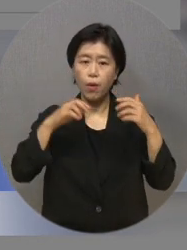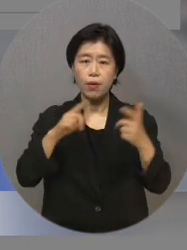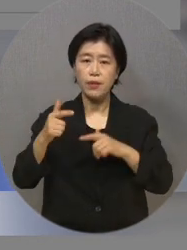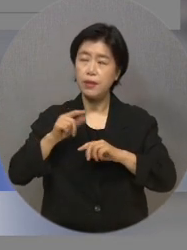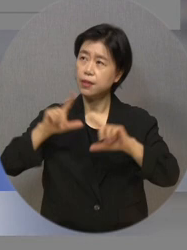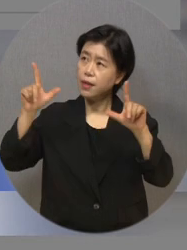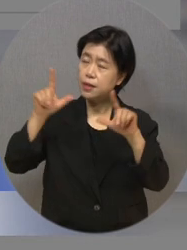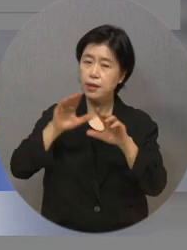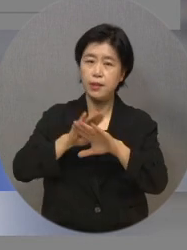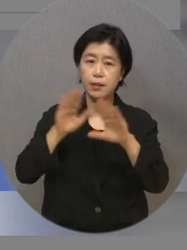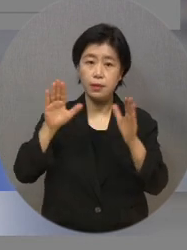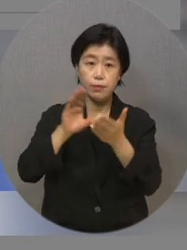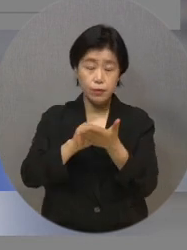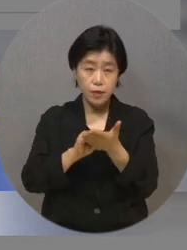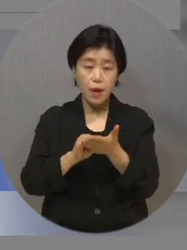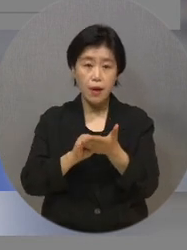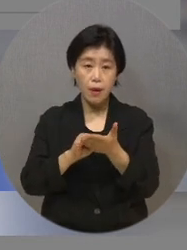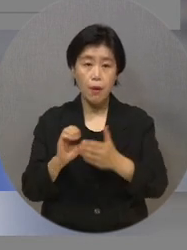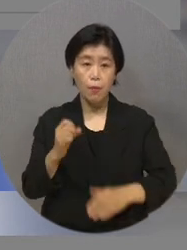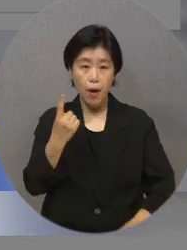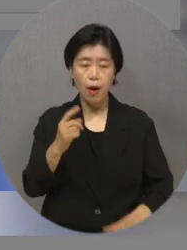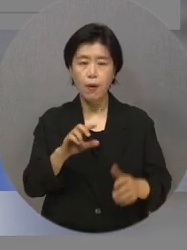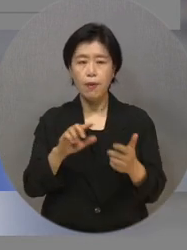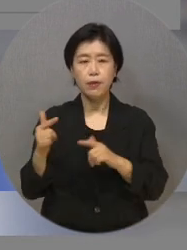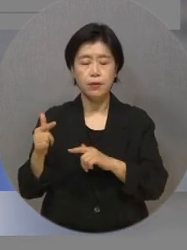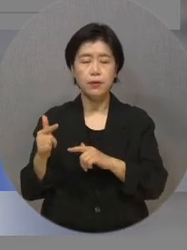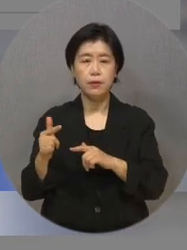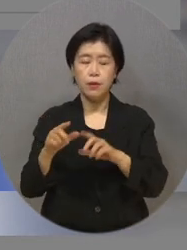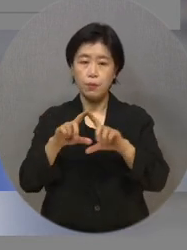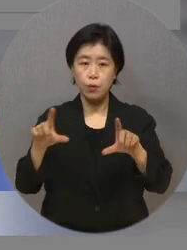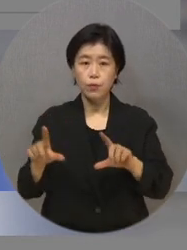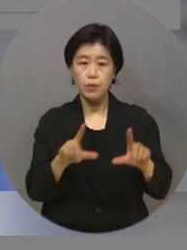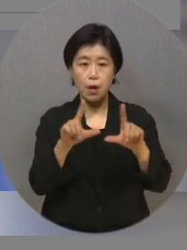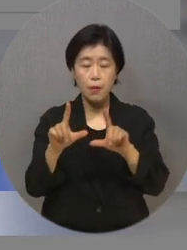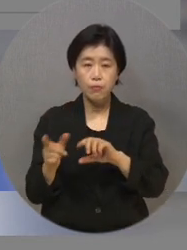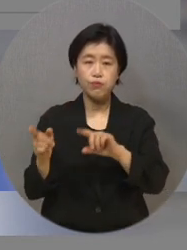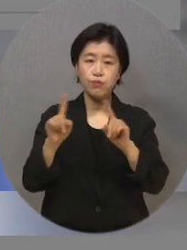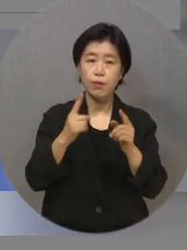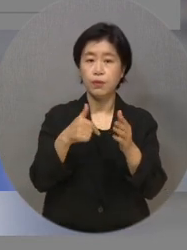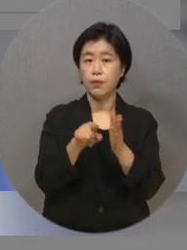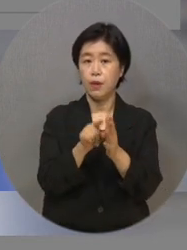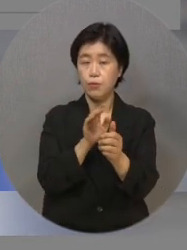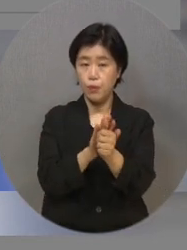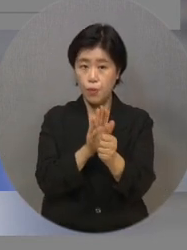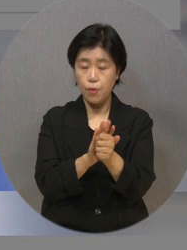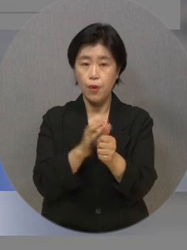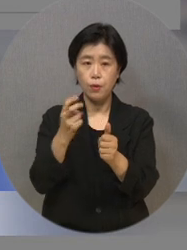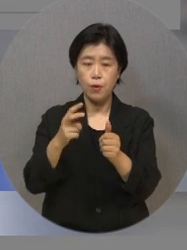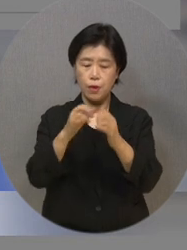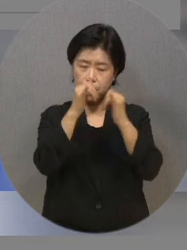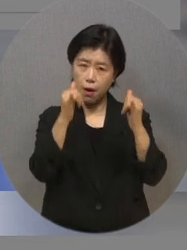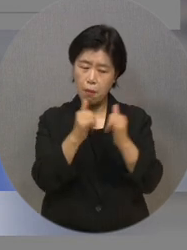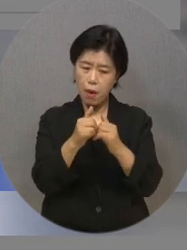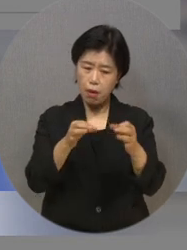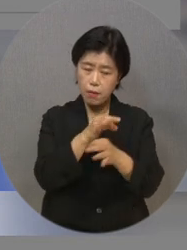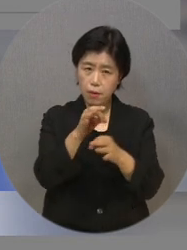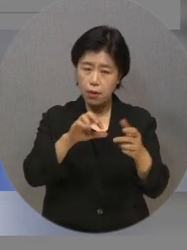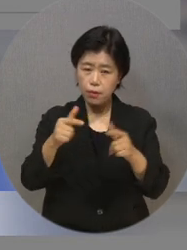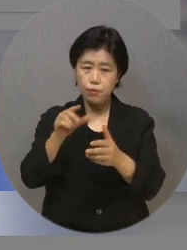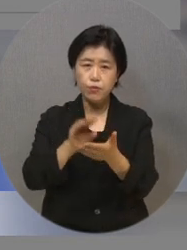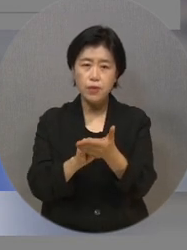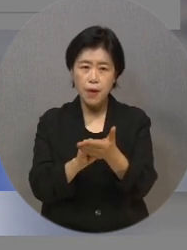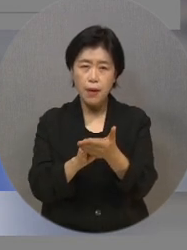재난 취약계층의 일상 회복을 위한 지원 엔더믹에 따른 사회 경제적 양극화 해소 등을 위해 마련됐다고 합니다